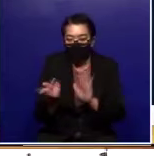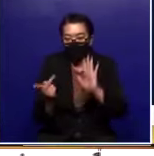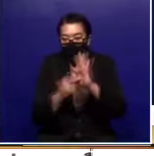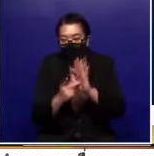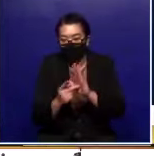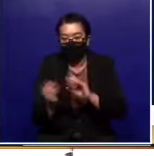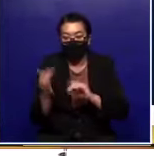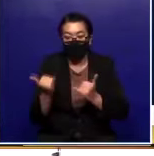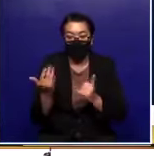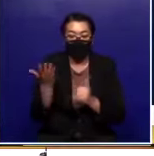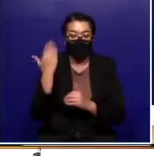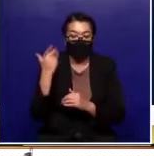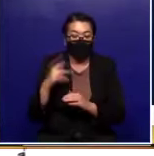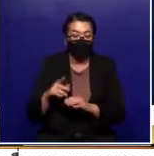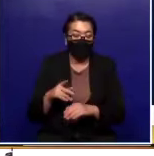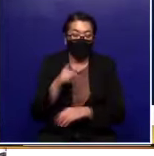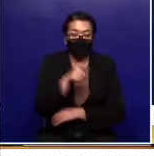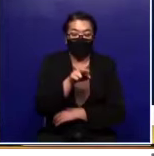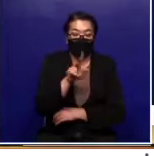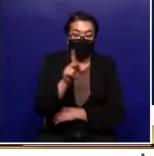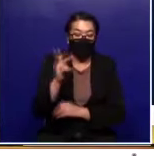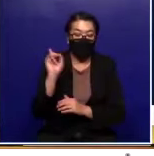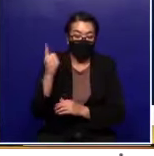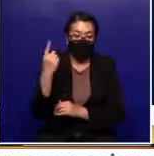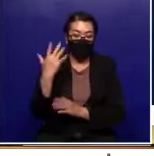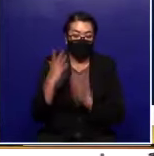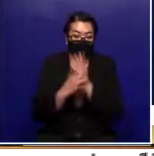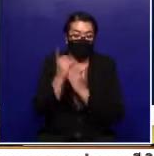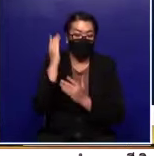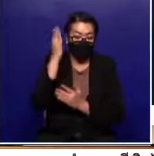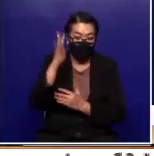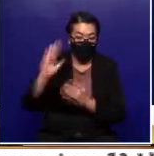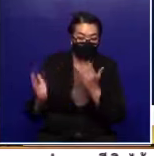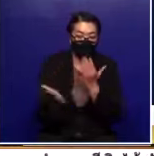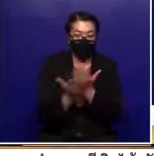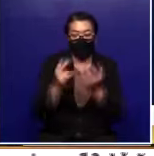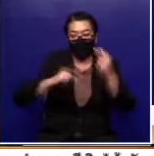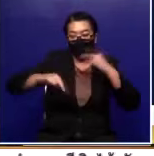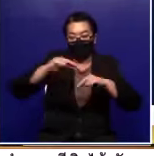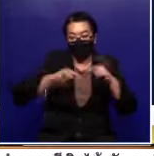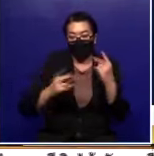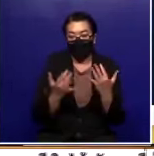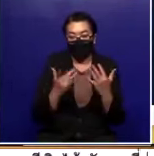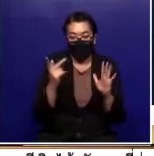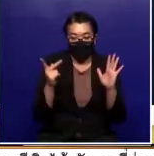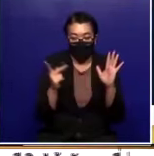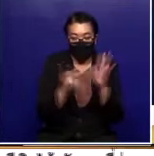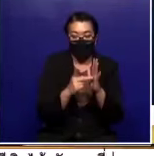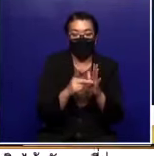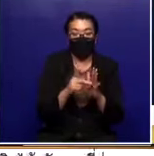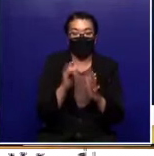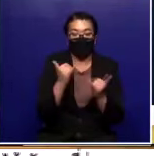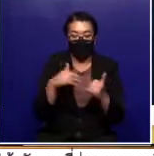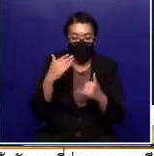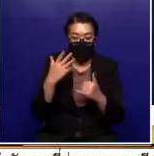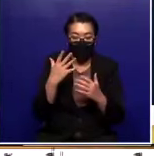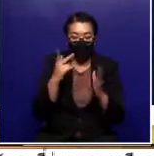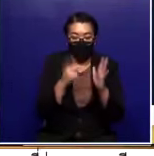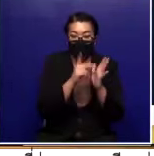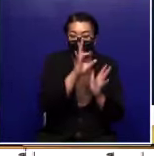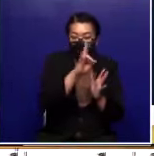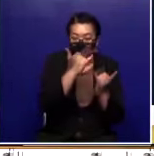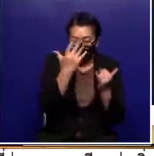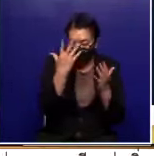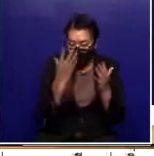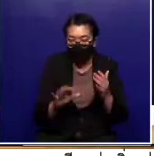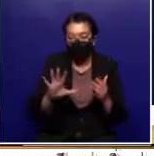าสภานะฮะออกพรกไปแล้วเดี๋ยวกลับมาสภาสัปดาห์หน้านี้อีกเดิมทำท่าจะดีครับบอกจะกู้7สุดท้ายลดลงเหลือ5ท่านเล่นเอา